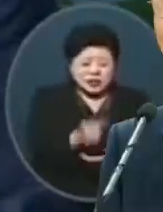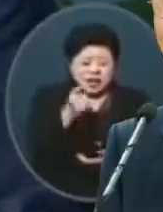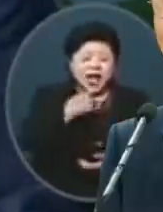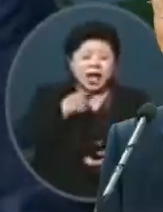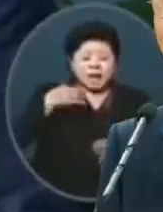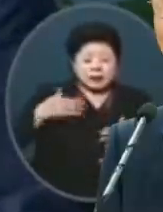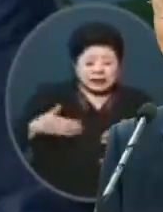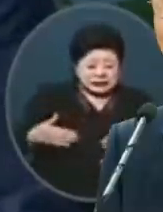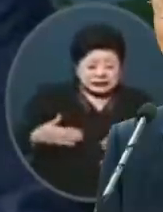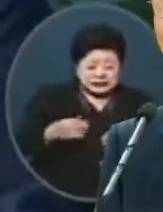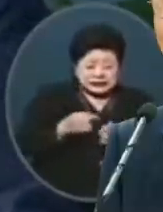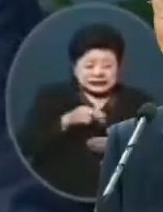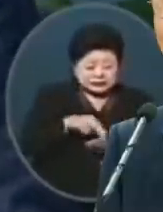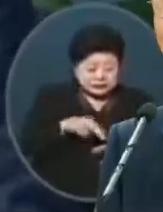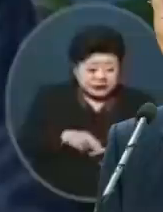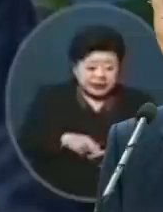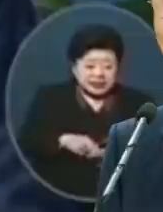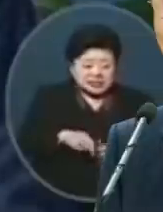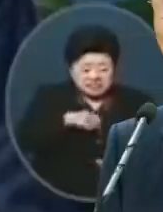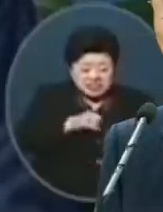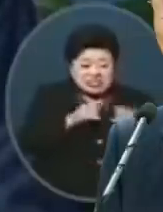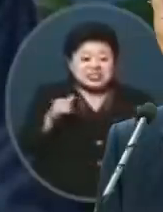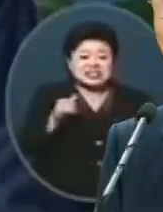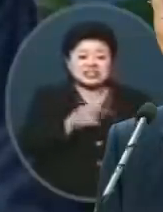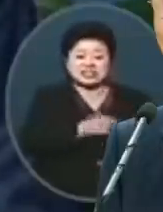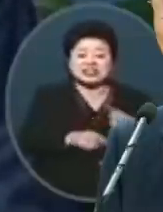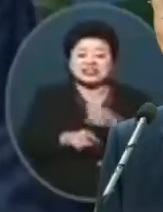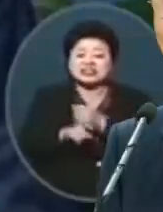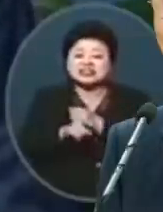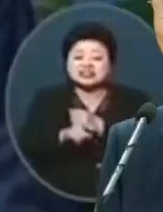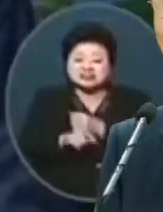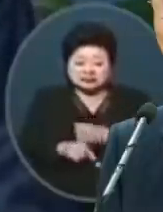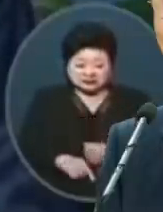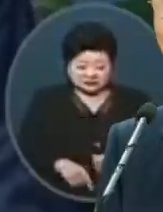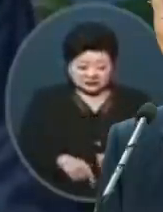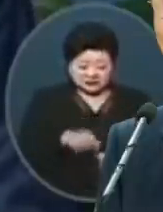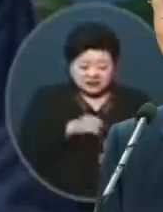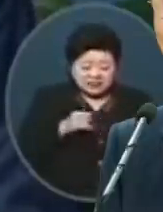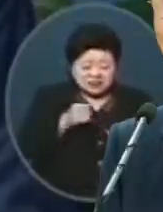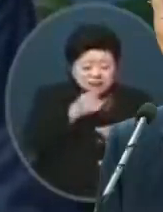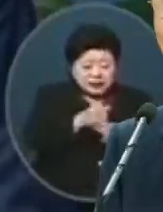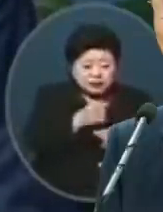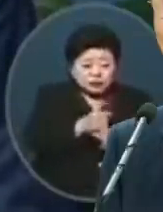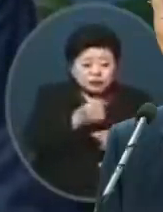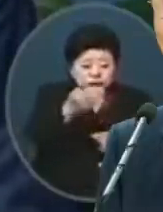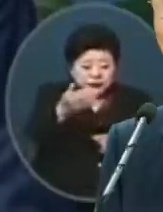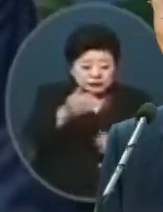번도 안 지은 상태가 의입니다. 여러분 의인으로 만들어진 예수님이